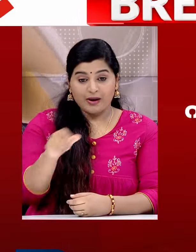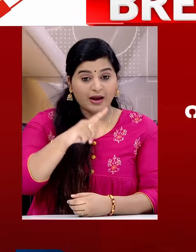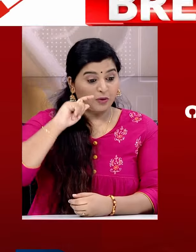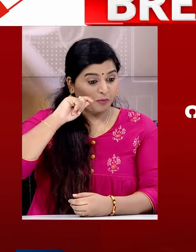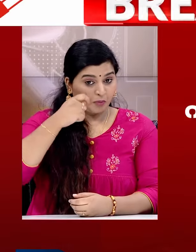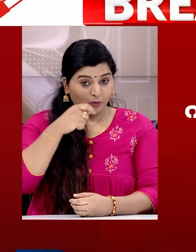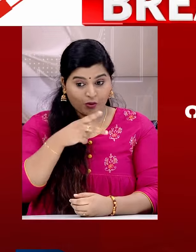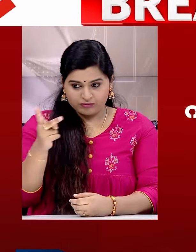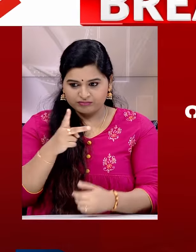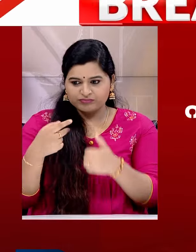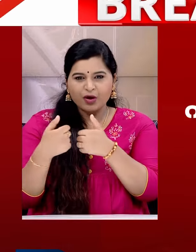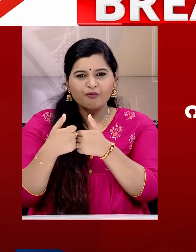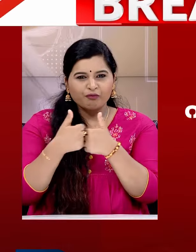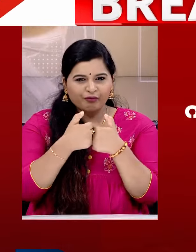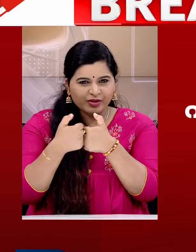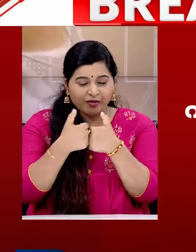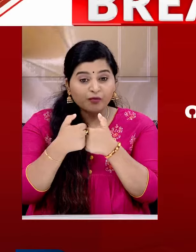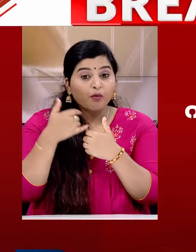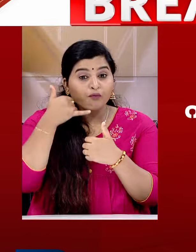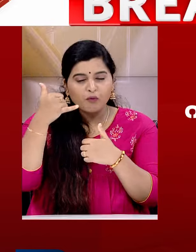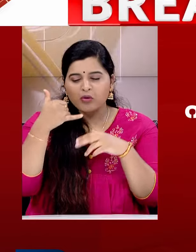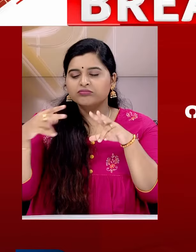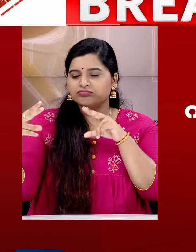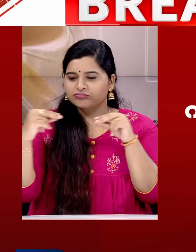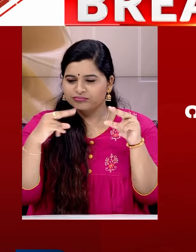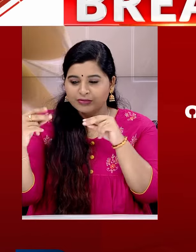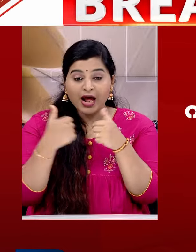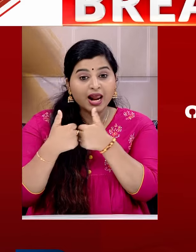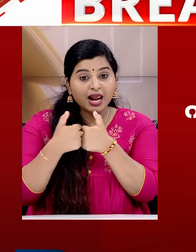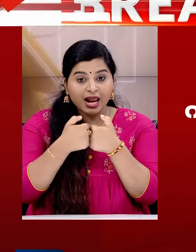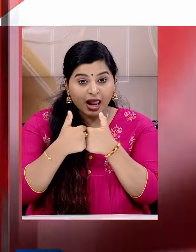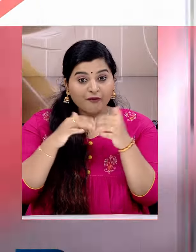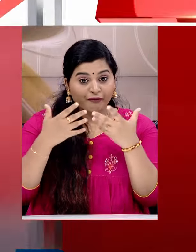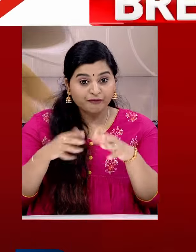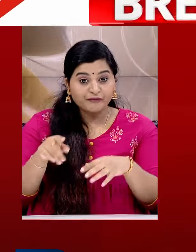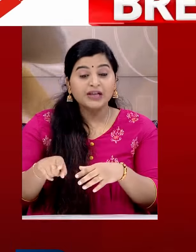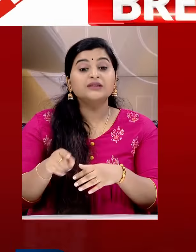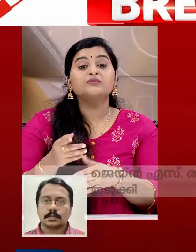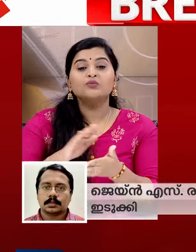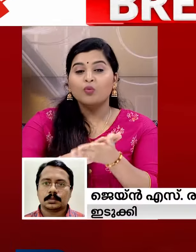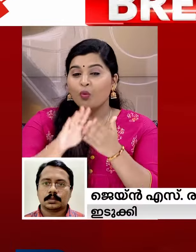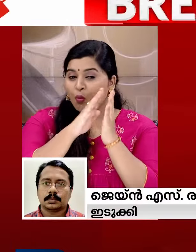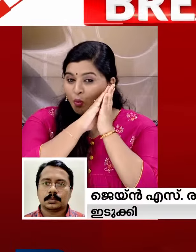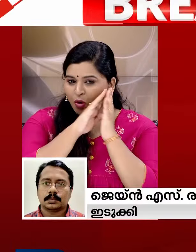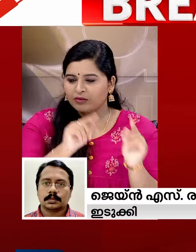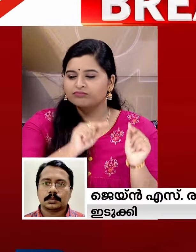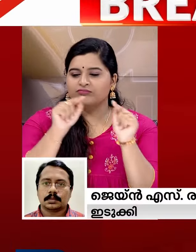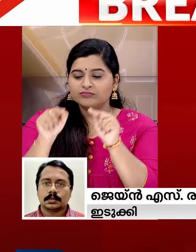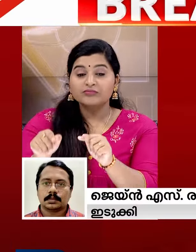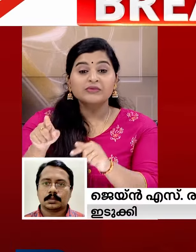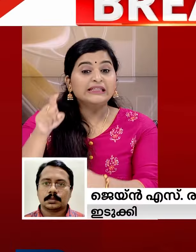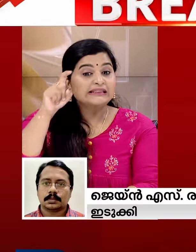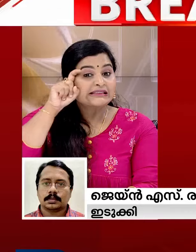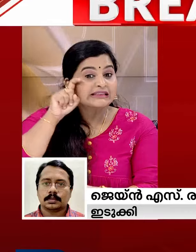രാജു വിവരങ്ങളുമായിട്ട്. ജെയ്ൻ, എങ്ങനെയാണ് ഈ കാര്യങ്ങളൊക്കെ പുറത്തറിയുന്നത്? ഇയാൾ അറസ്റ്റിലാവുന്നത് എങ്ങനെയാണ്? എന്തൊക്കെ ക്രൂരതകളാണ് ഇയാൾ ചെയ്തിട്ടുള്ളത്?